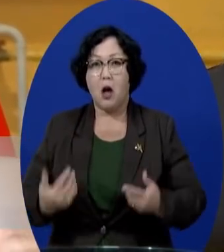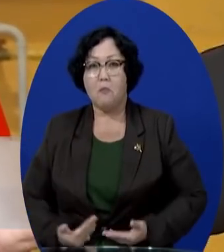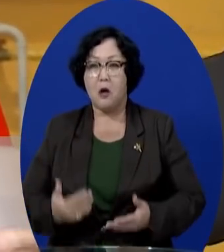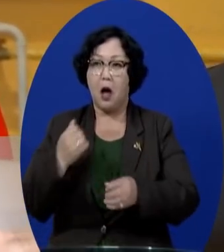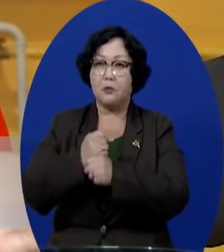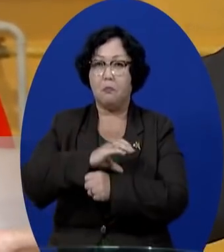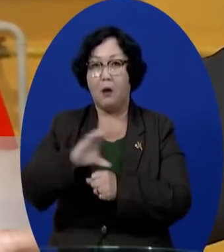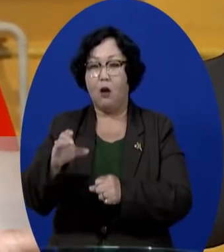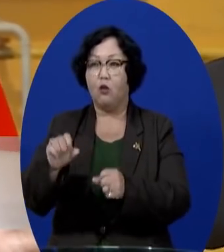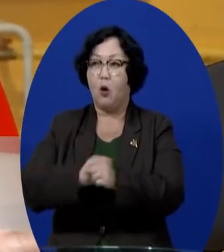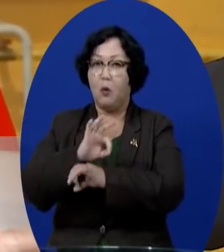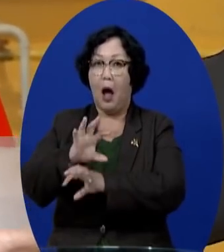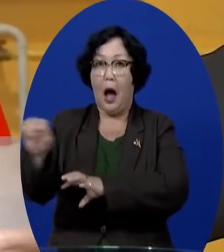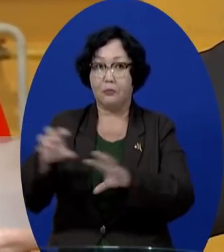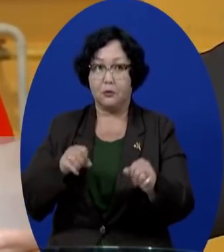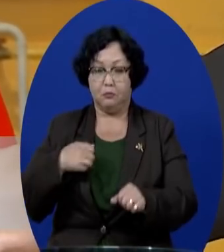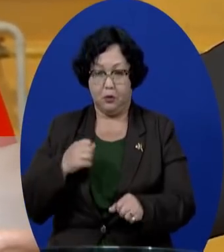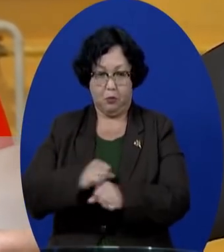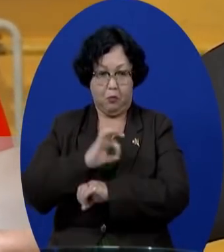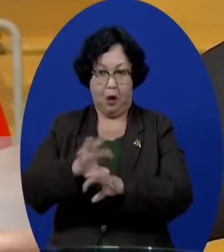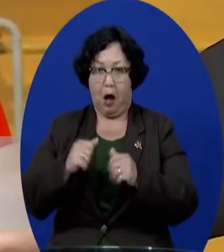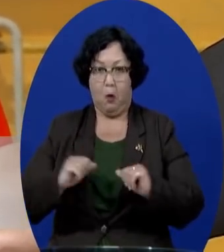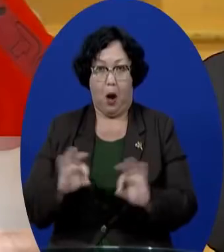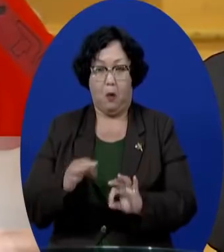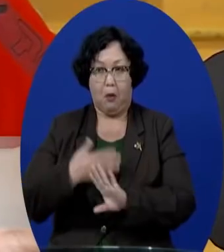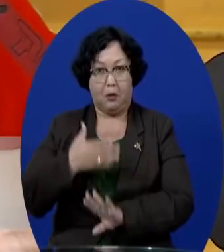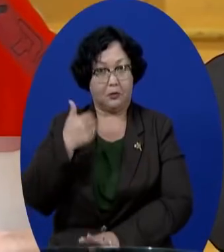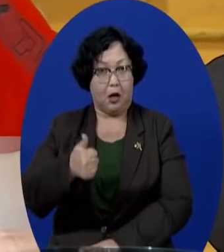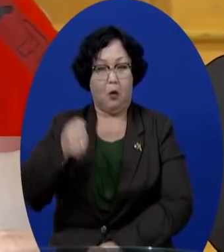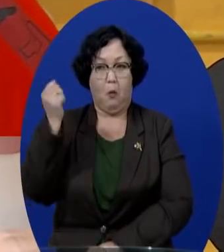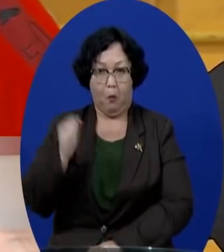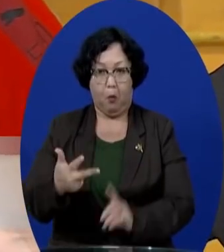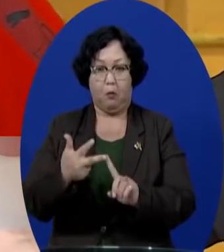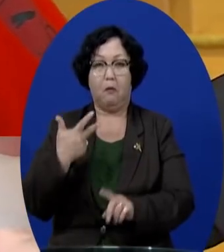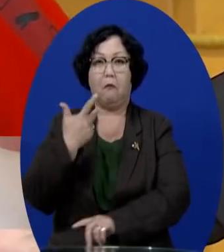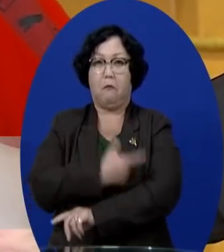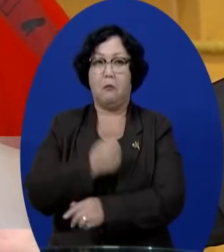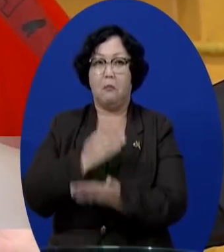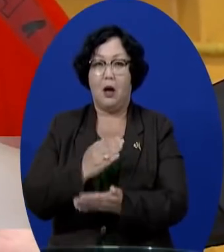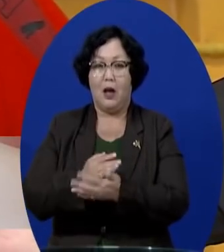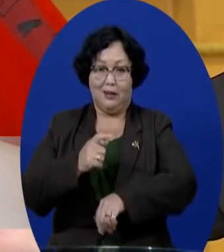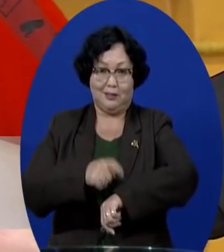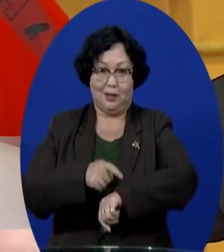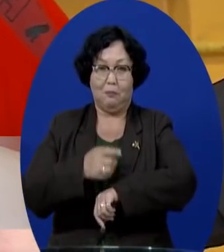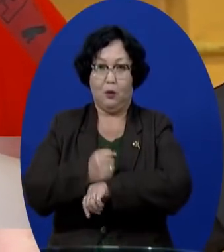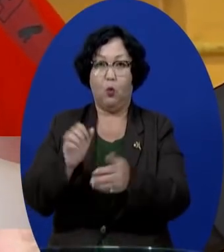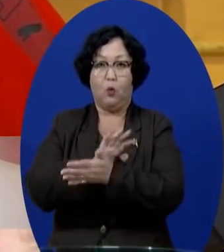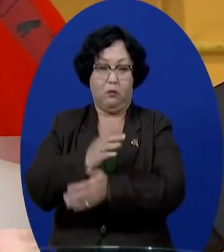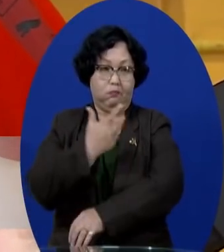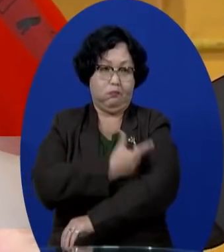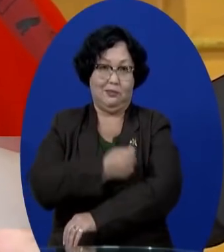гараал байна. Харсангуй хамгаалт сайтай юм шиг. Тэгээ одоо 3 дугаар тундаа хамрагдчихсан. Товлогч тунгаар цаг хугацаанд нь хилгээд явал нэрслээс